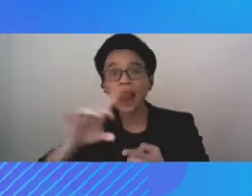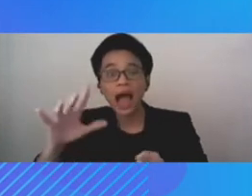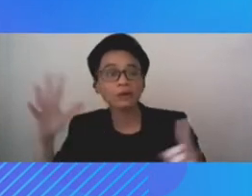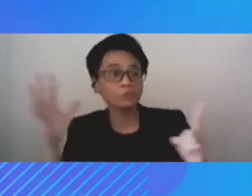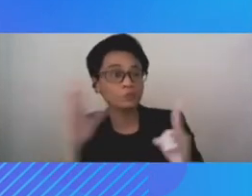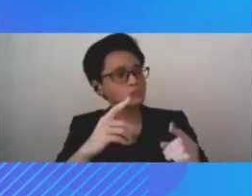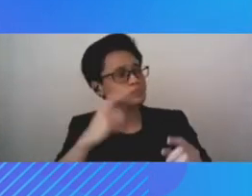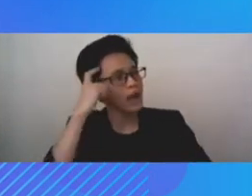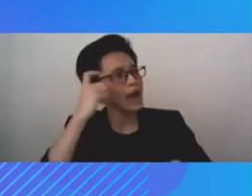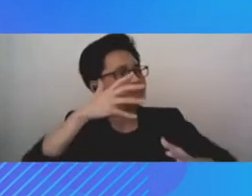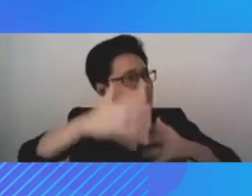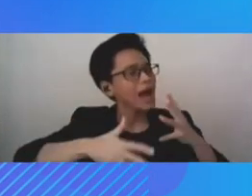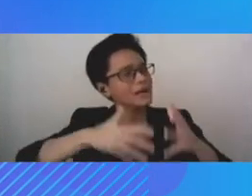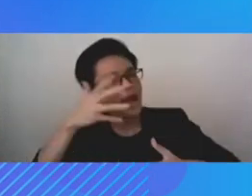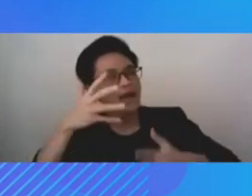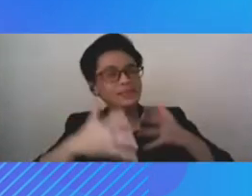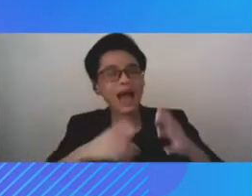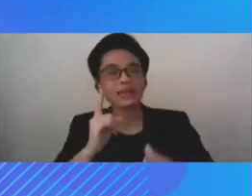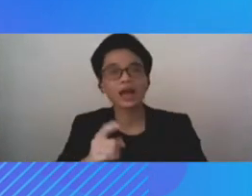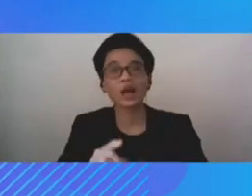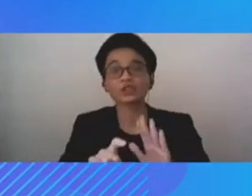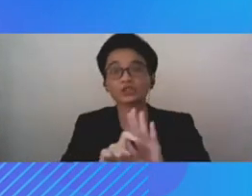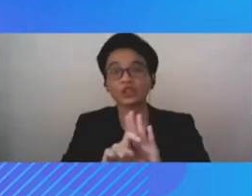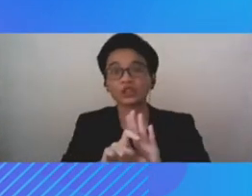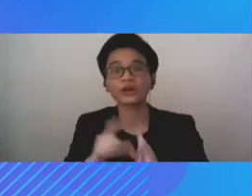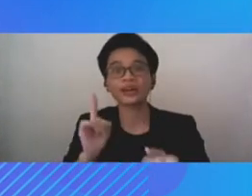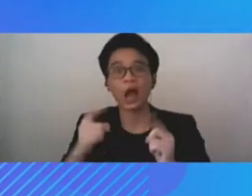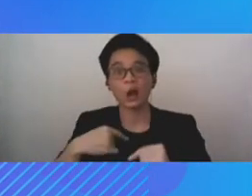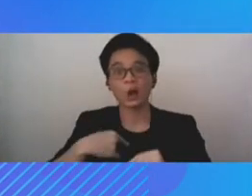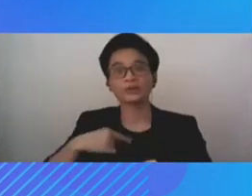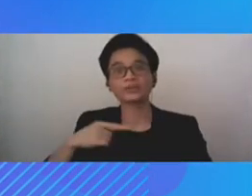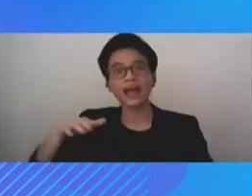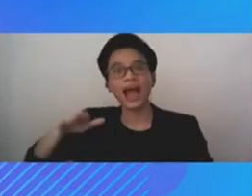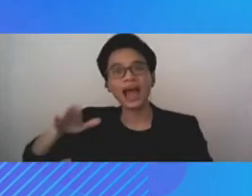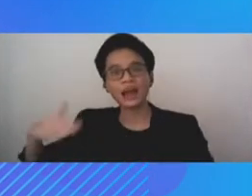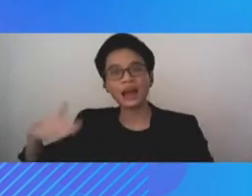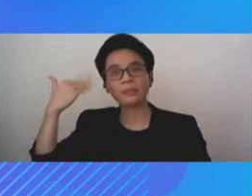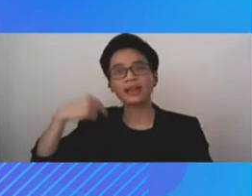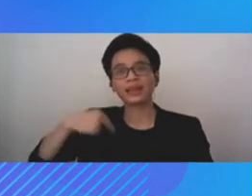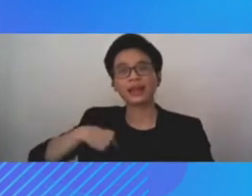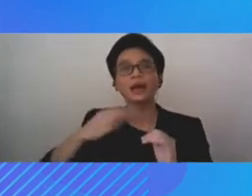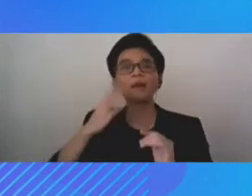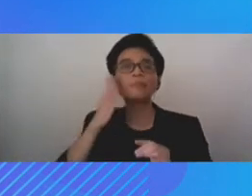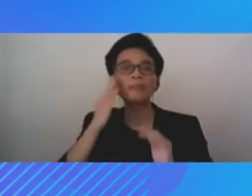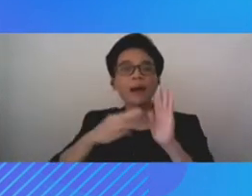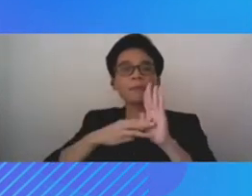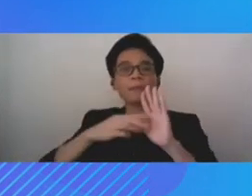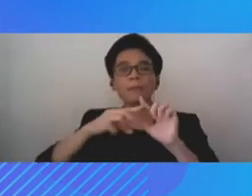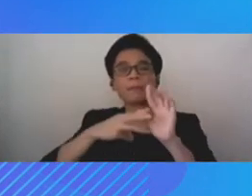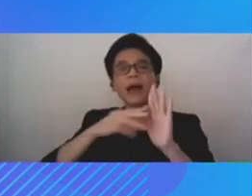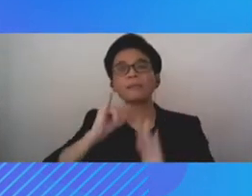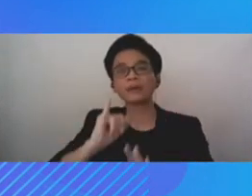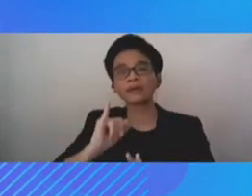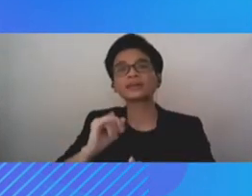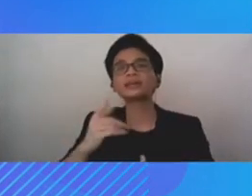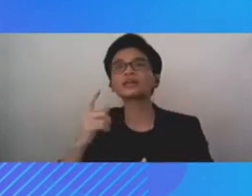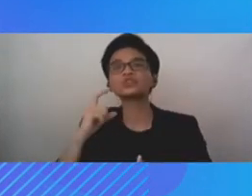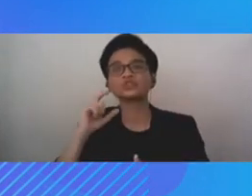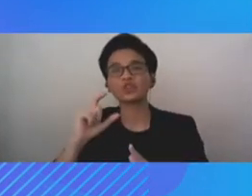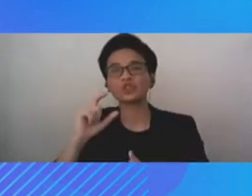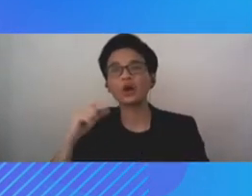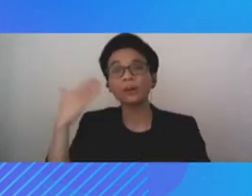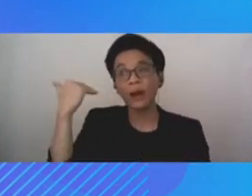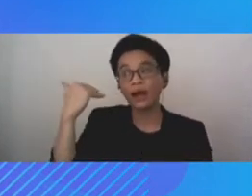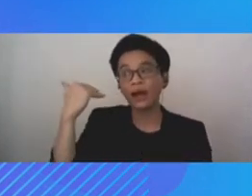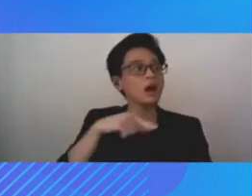gini, mami gitu kan, kalau di rumah kan panggilnya mami, aku mau ajak Celia main, bilangnya gimana